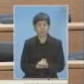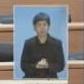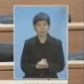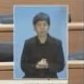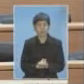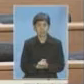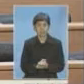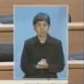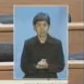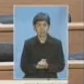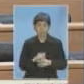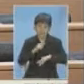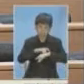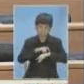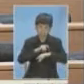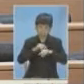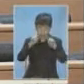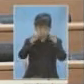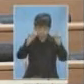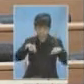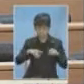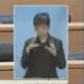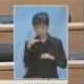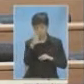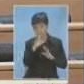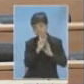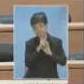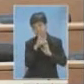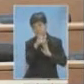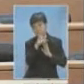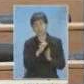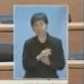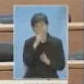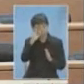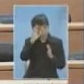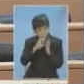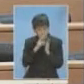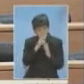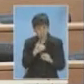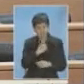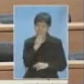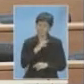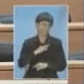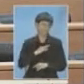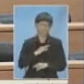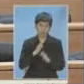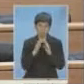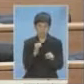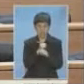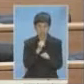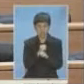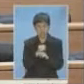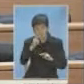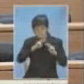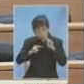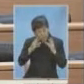มาเรื่องนาฬิกาผมให้ดูภาพนี้ครับขออนุญาตภาพไปเรียบร้อยแล้วนะครับซึ่งจริงๆผมก็ไม่เห็นด้วยนะครับว่าเจ้าหน้าที่ของสภาจะ